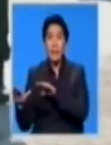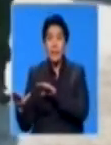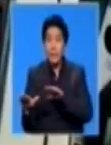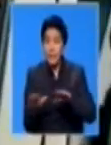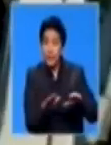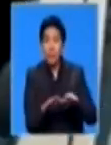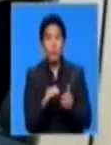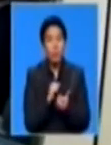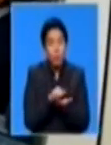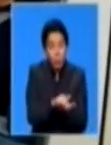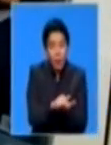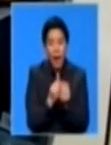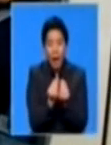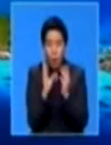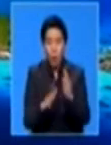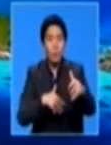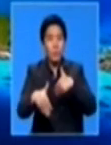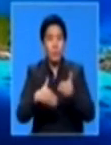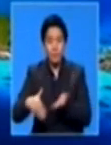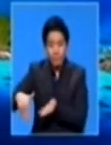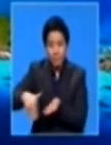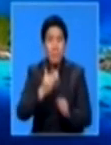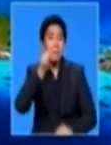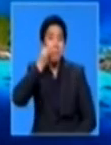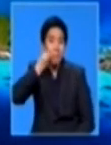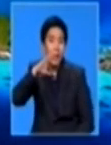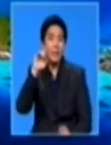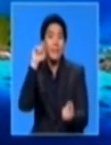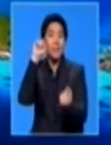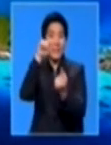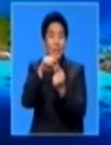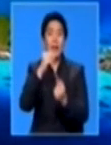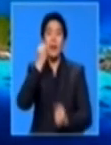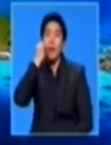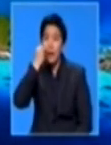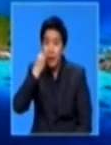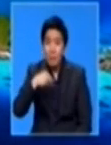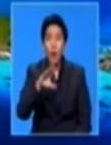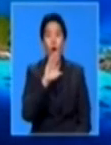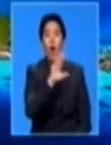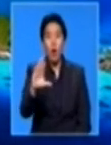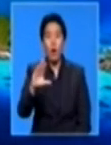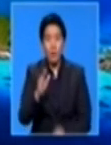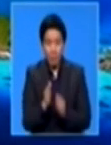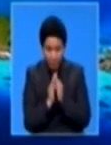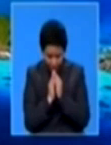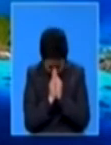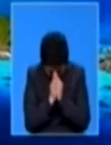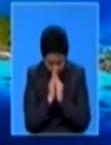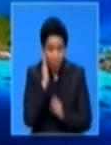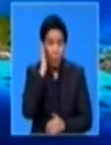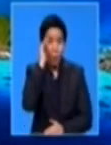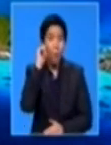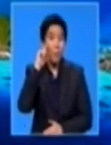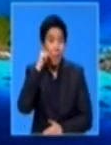อำนวยความสะดวกให้กับพี่น้องประชาชนตลอดเส้นทางของท่านจนถึงบ้านเพื่อจะได้กลับไปเยี่ยมบ้านไปกราบไหว้พ่อแม่พบปะญ